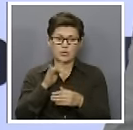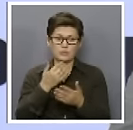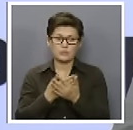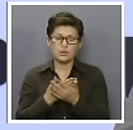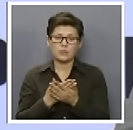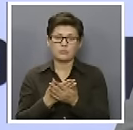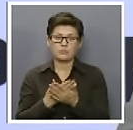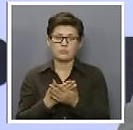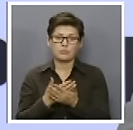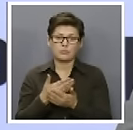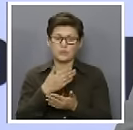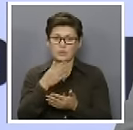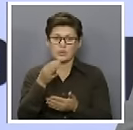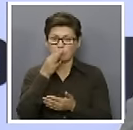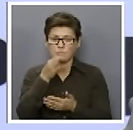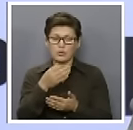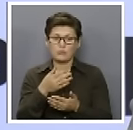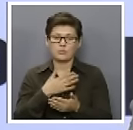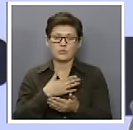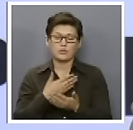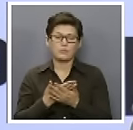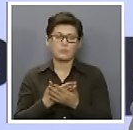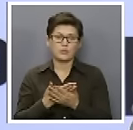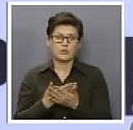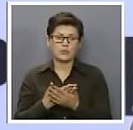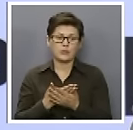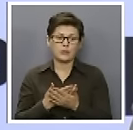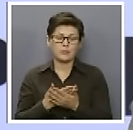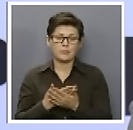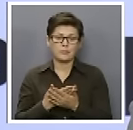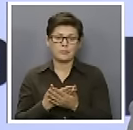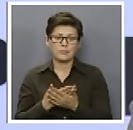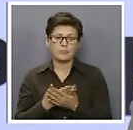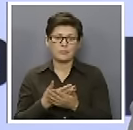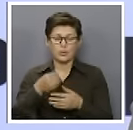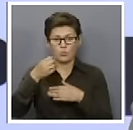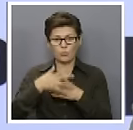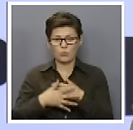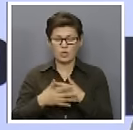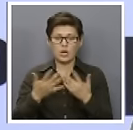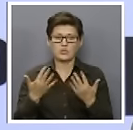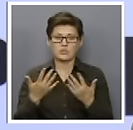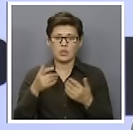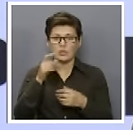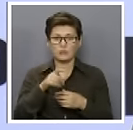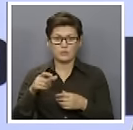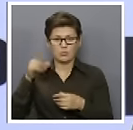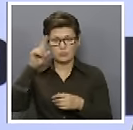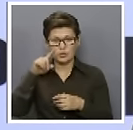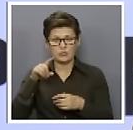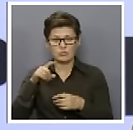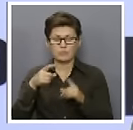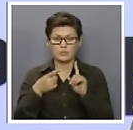мысалға сізге мынаны айтайын. Бізде мысалға сондай орталықтар бар, сол орталықтарды қаншалықты адамдар біледі,